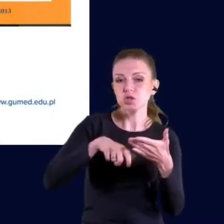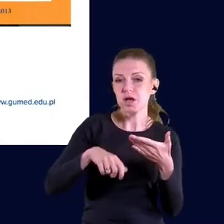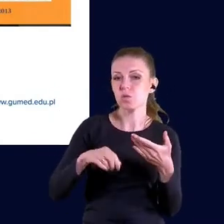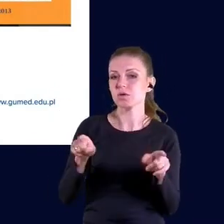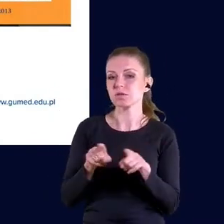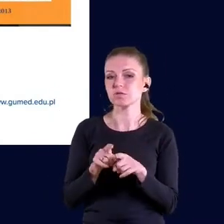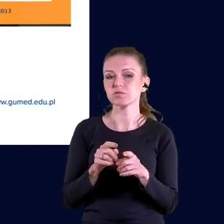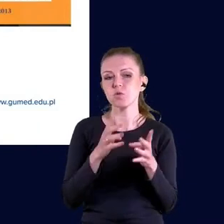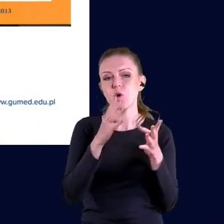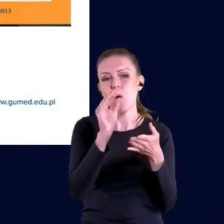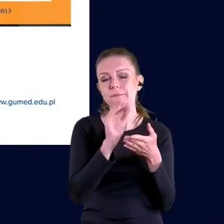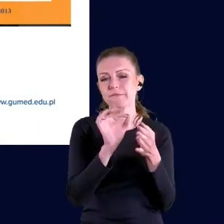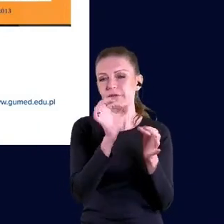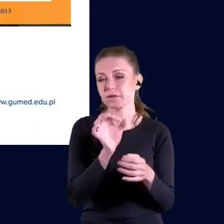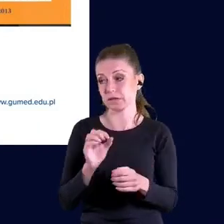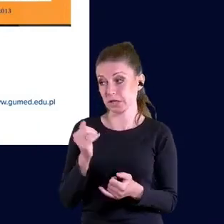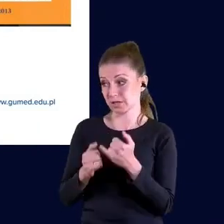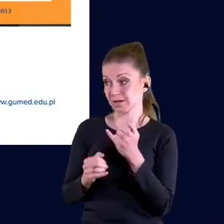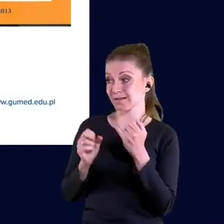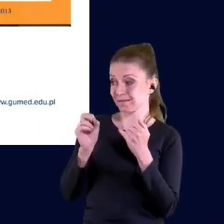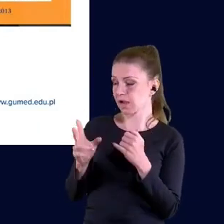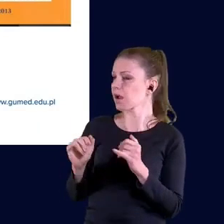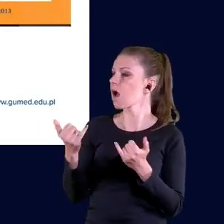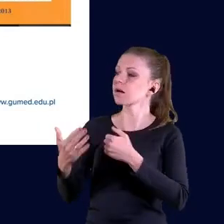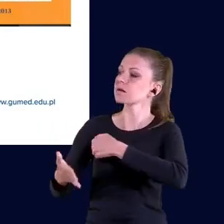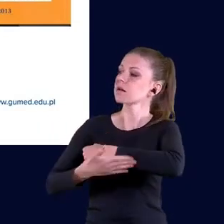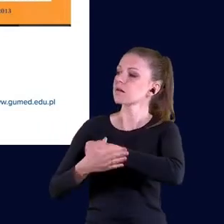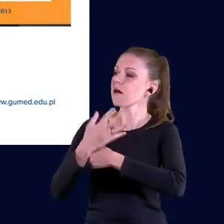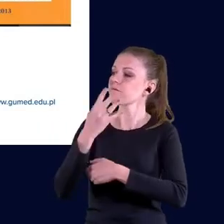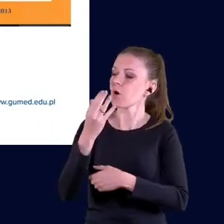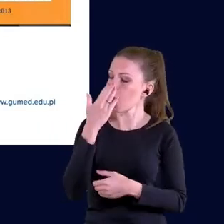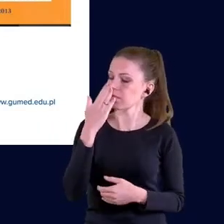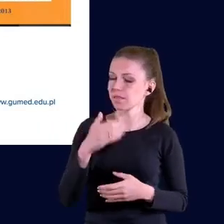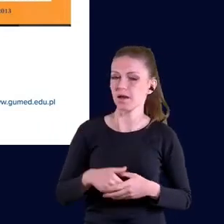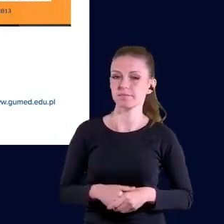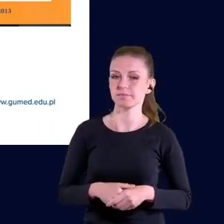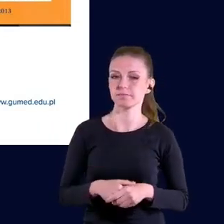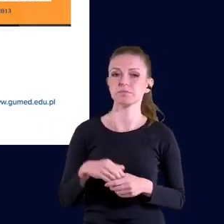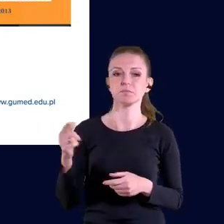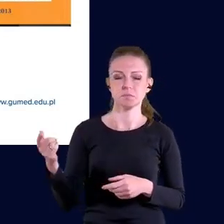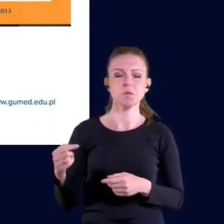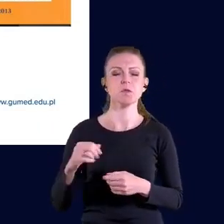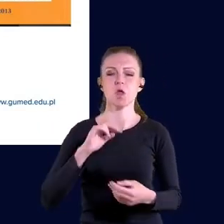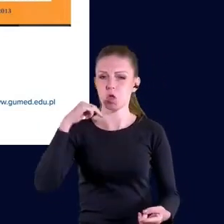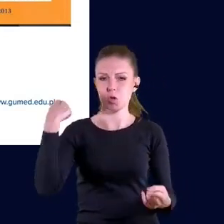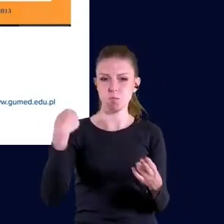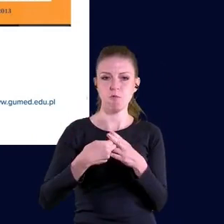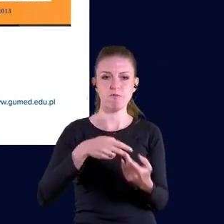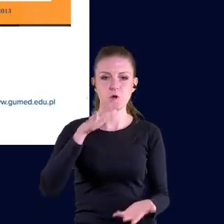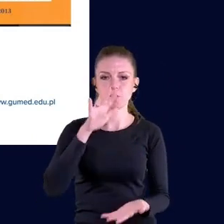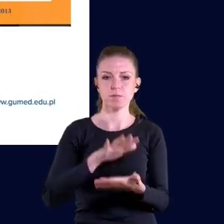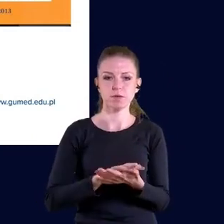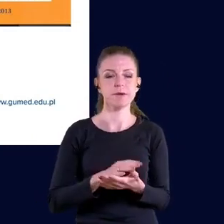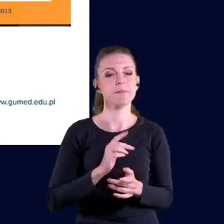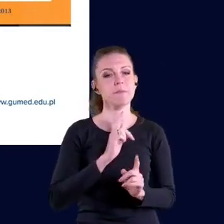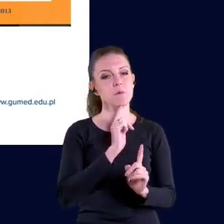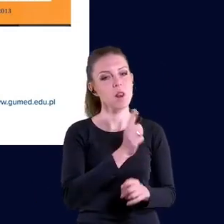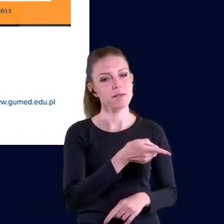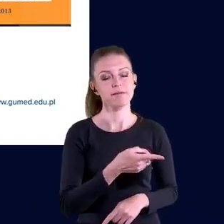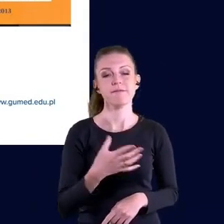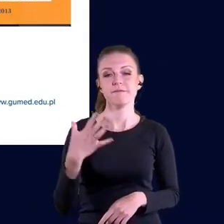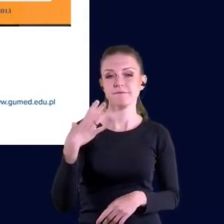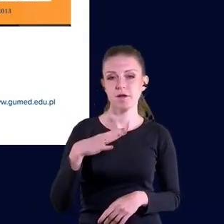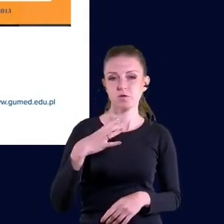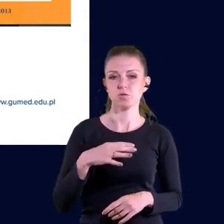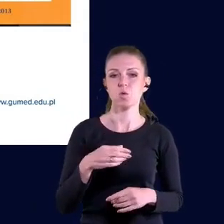rozdziałów naszym repozytorium A jeżeli tak to na jakich zasadach otrzymaliśmy opinie w której znajdowała się rekomendacja żebyśmy zawarli